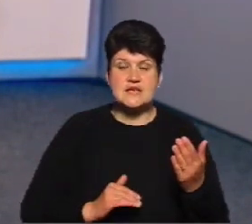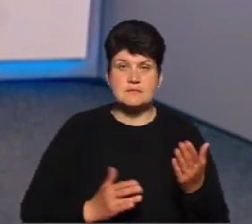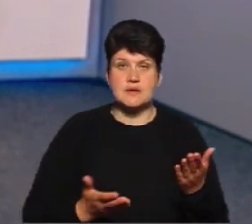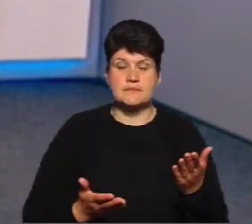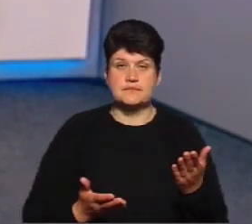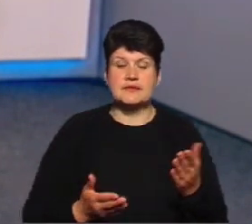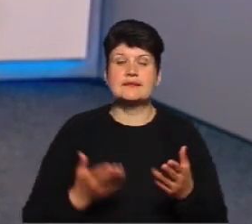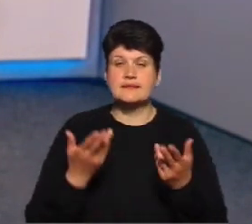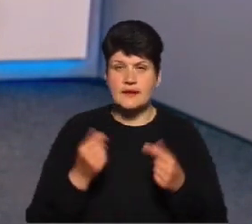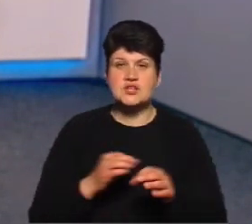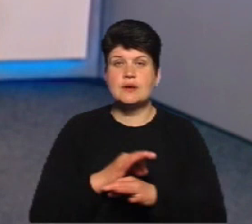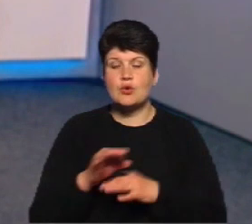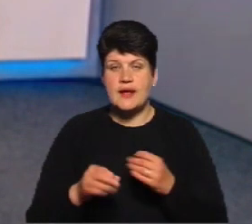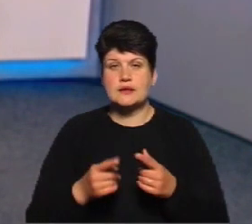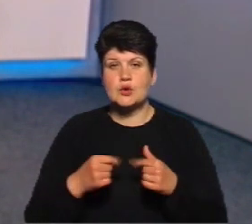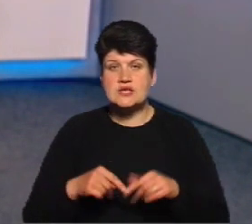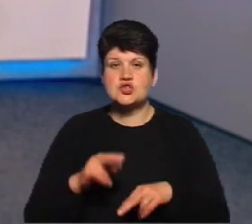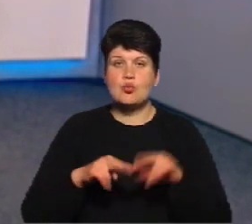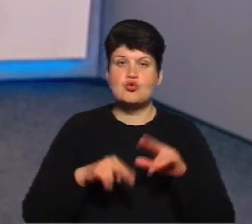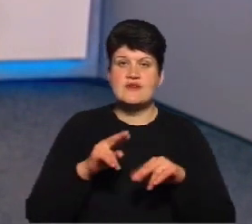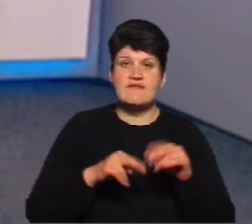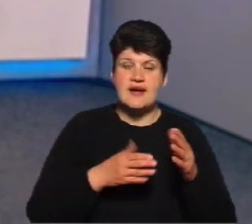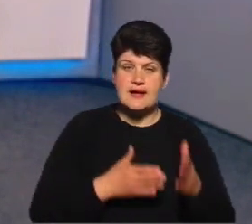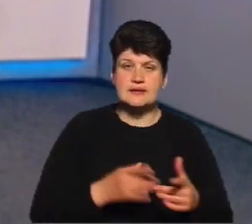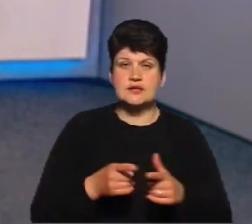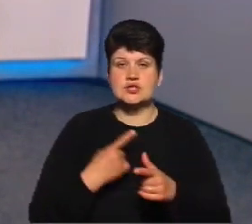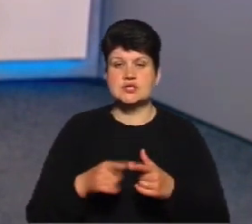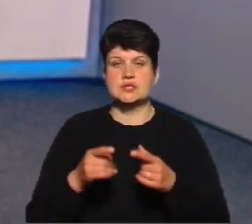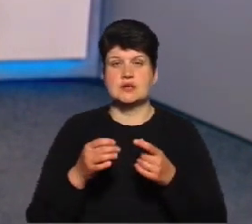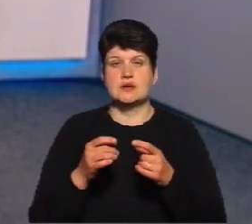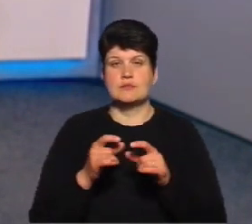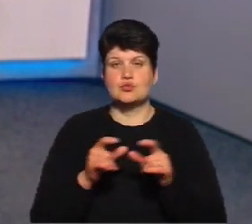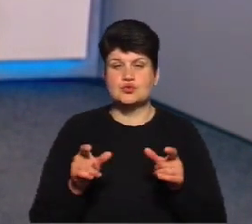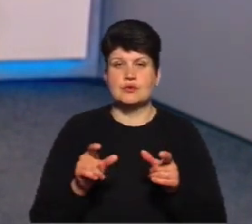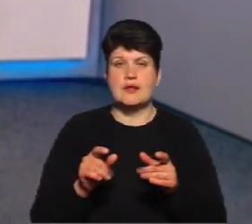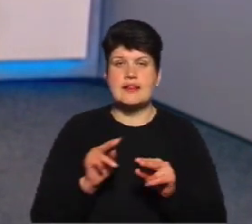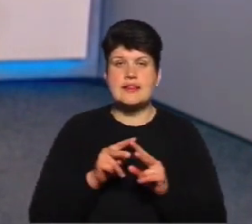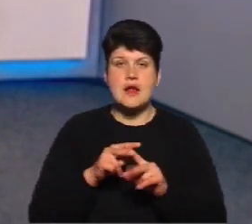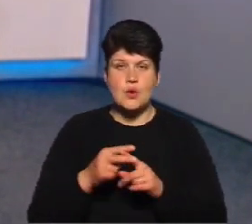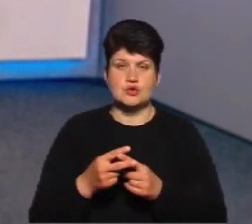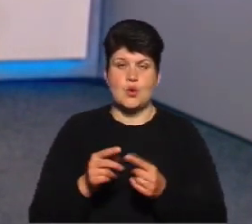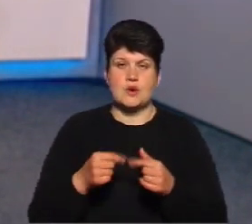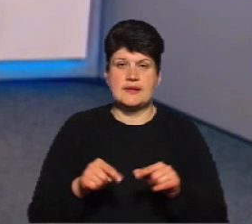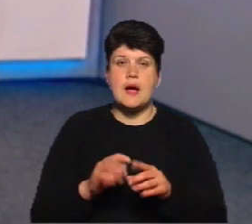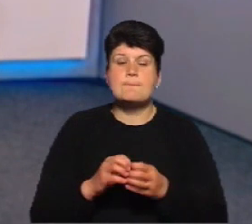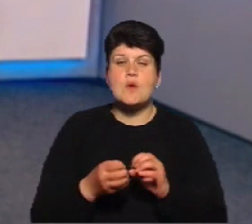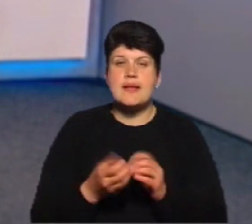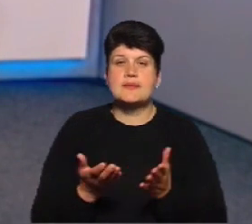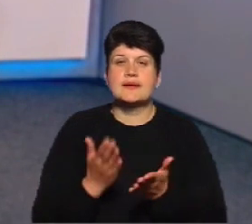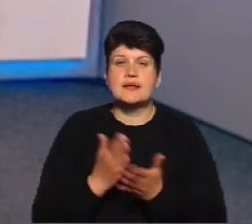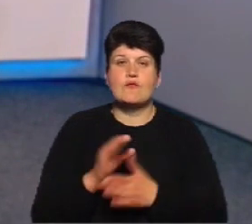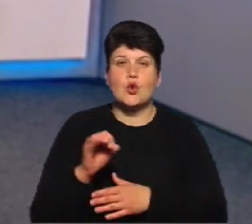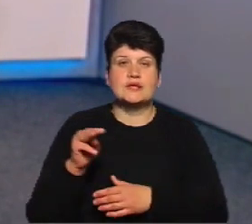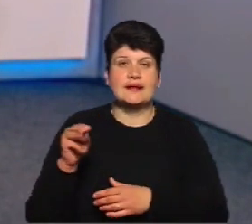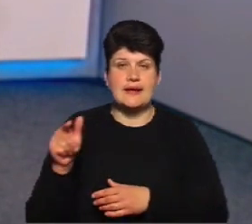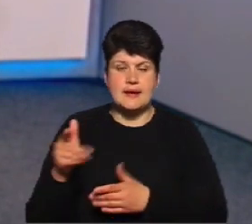проєктна організація, чи будівельник, чи пусконалагоджувальна організація. Ні. Ті проблеми, які зараз є в ОТГ, вони мають